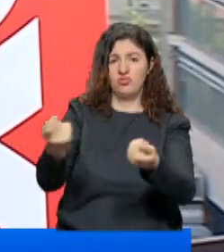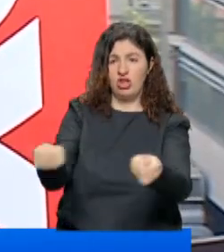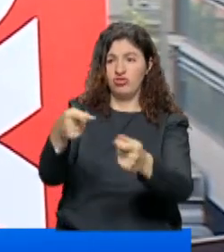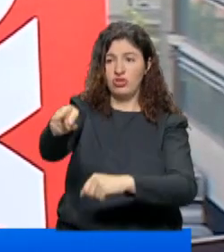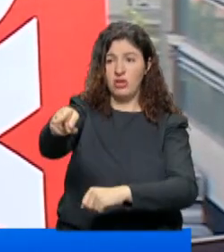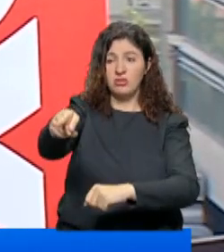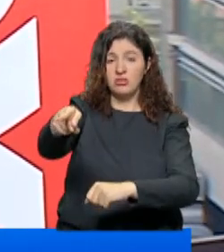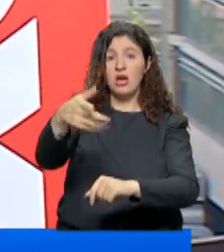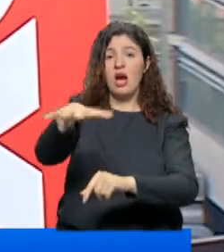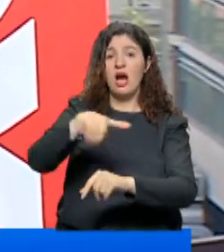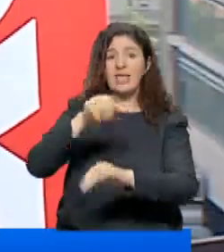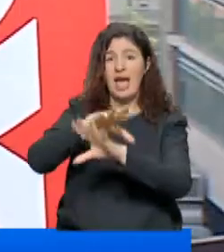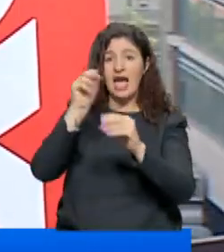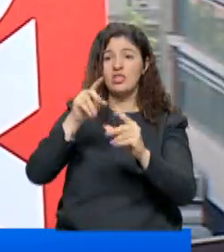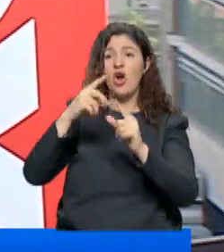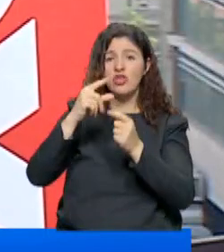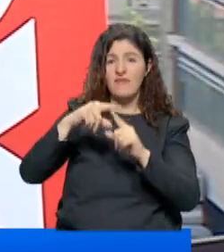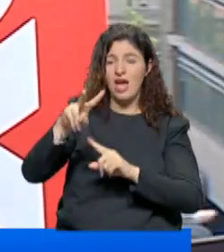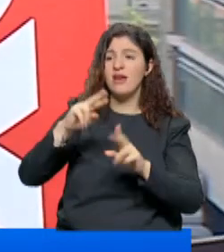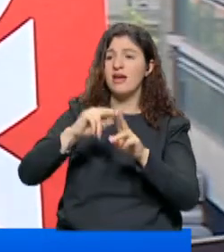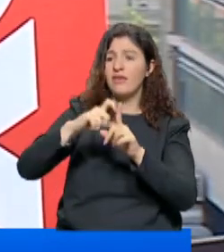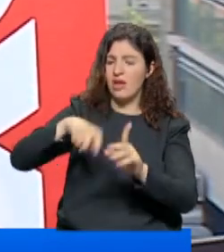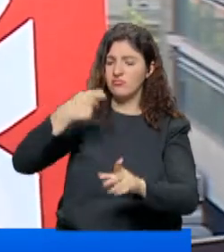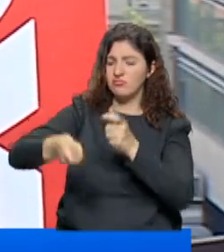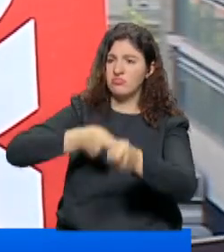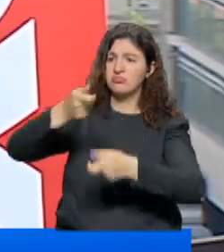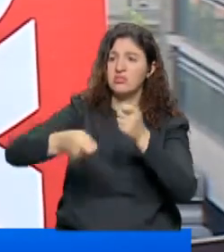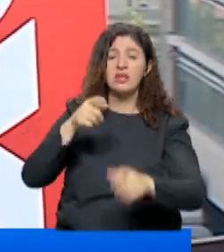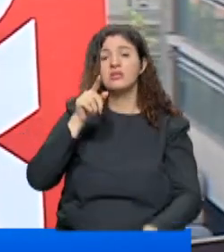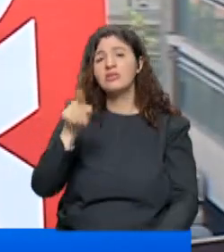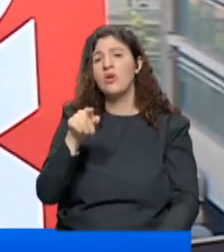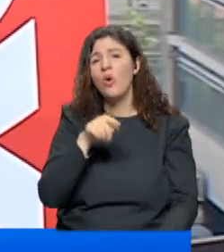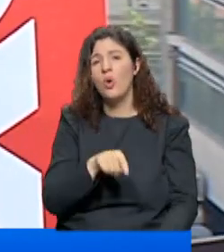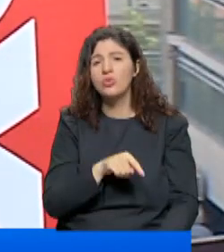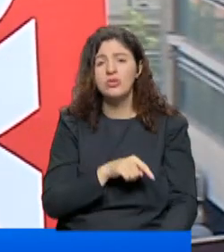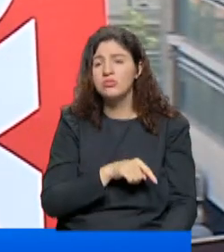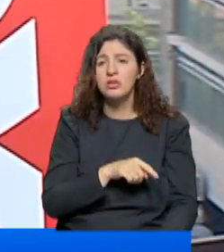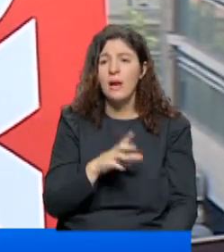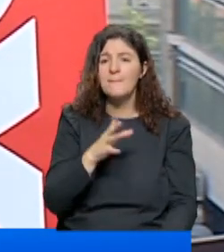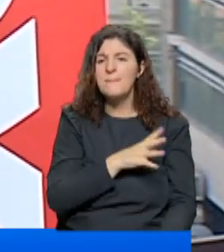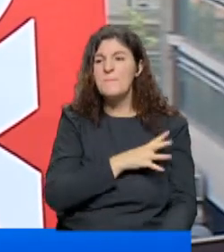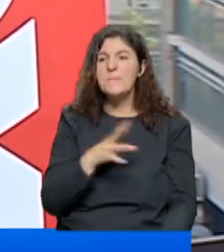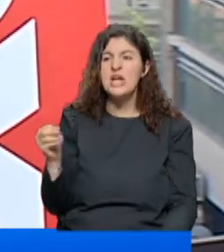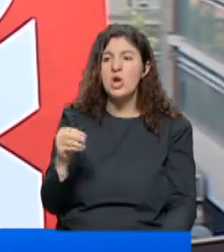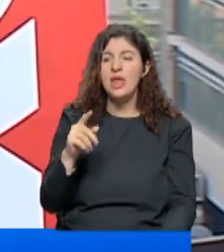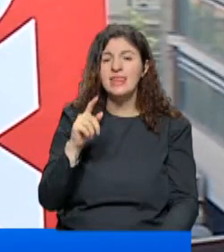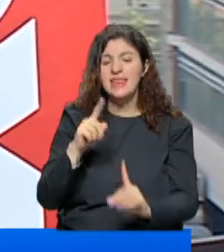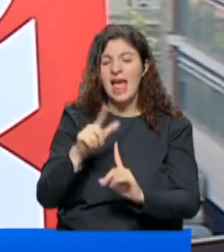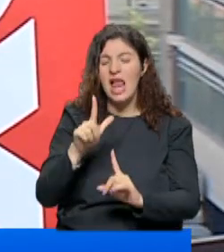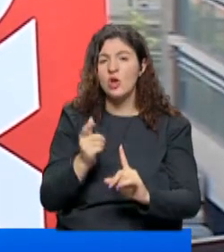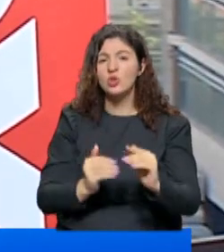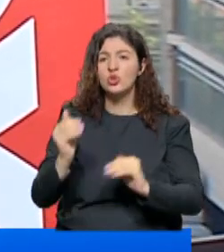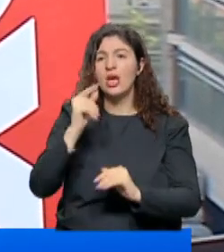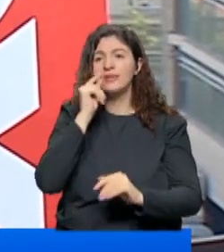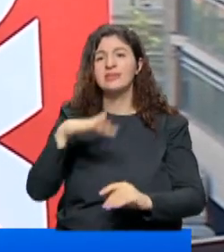çalışacak. Aldığı her şeye ÖTV, KDV ödeyecek. Ve sen onu milyon TL